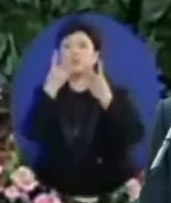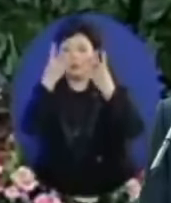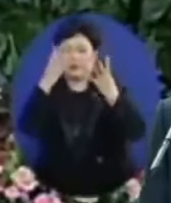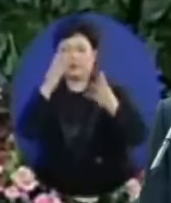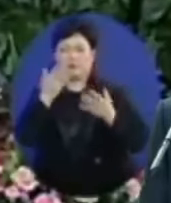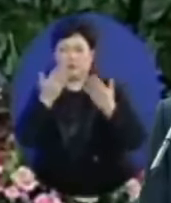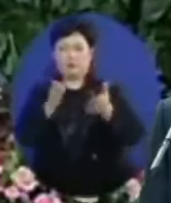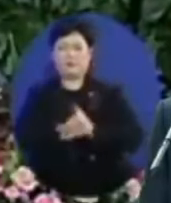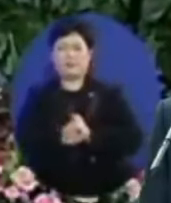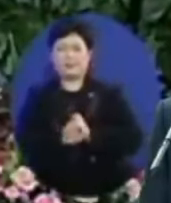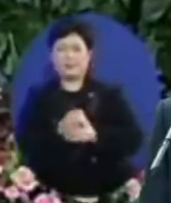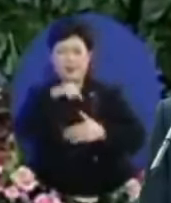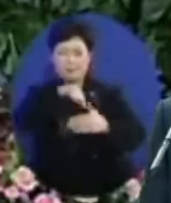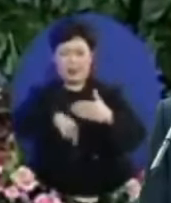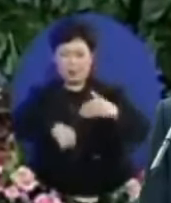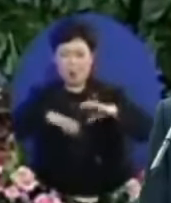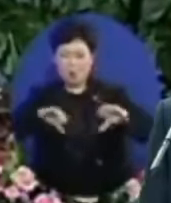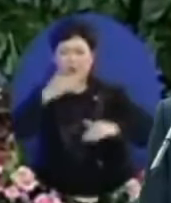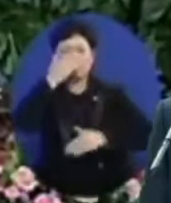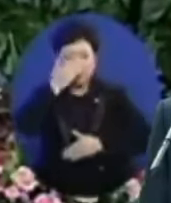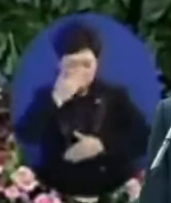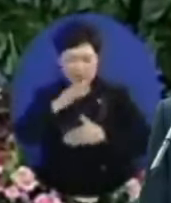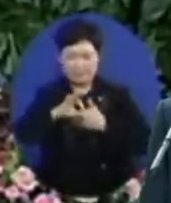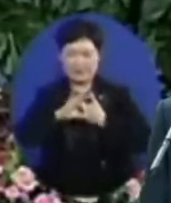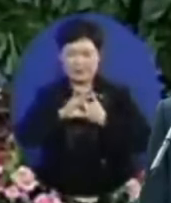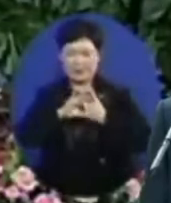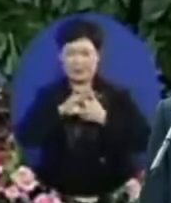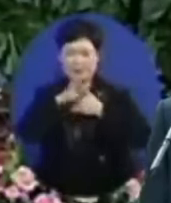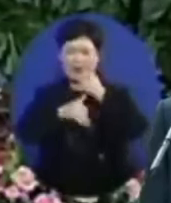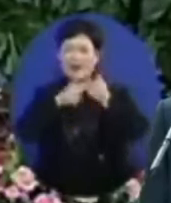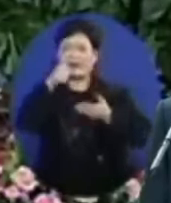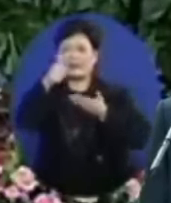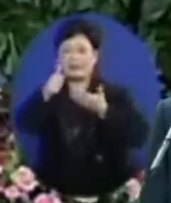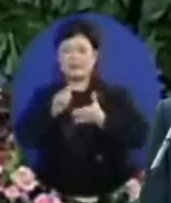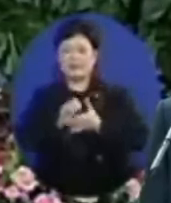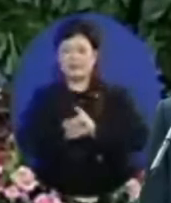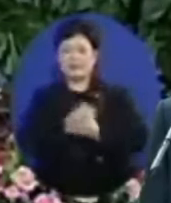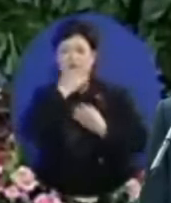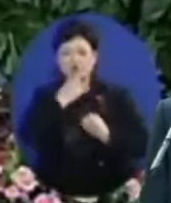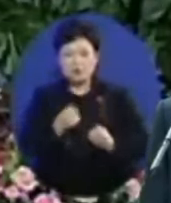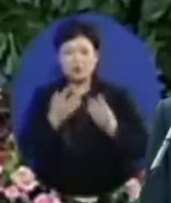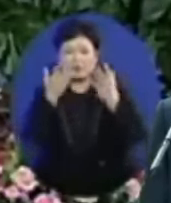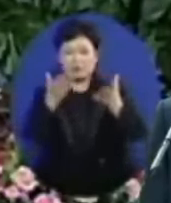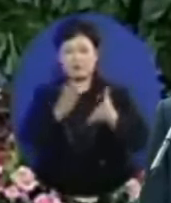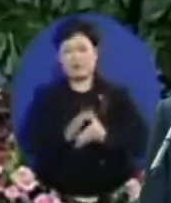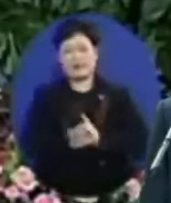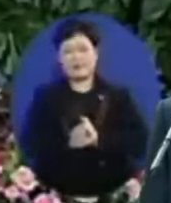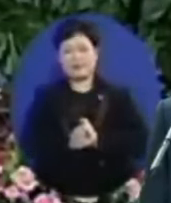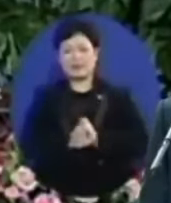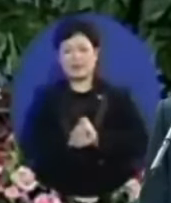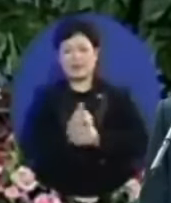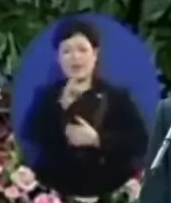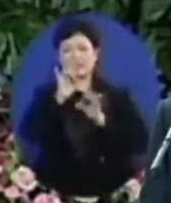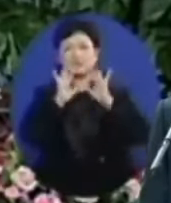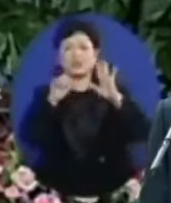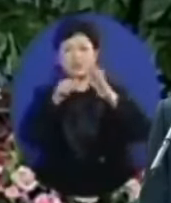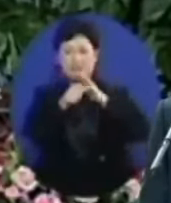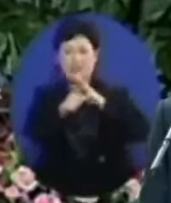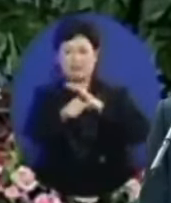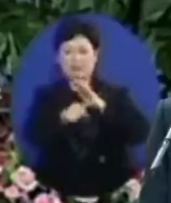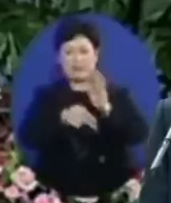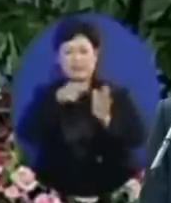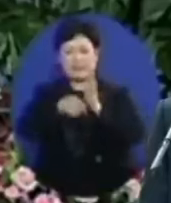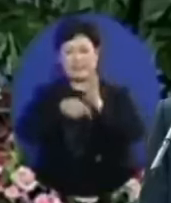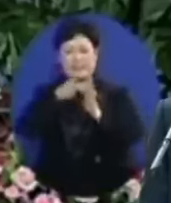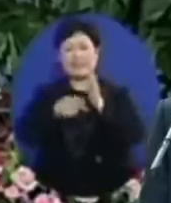되는 것입니다. 마음이 온유하고 겸손하면 하나님께서 축복해 주시는 것입니다. 한 선교사님이 기차